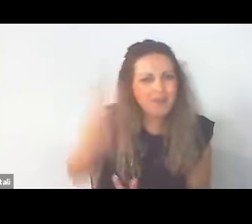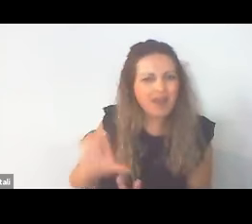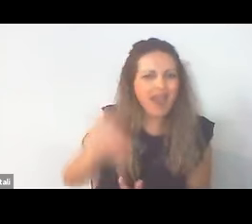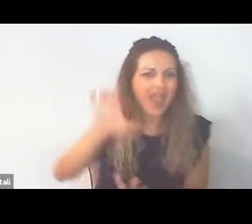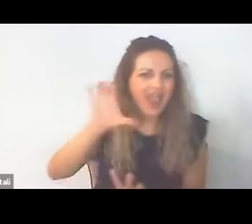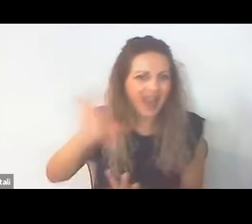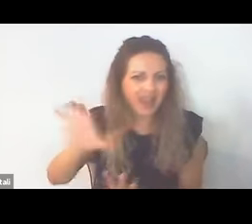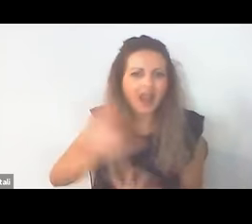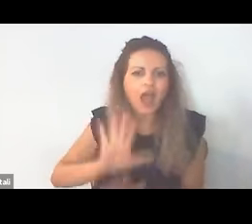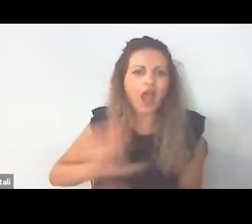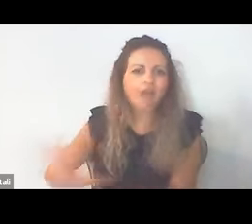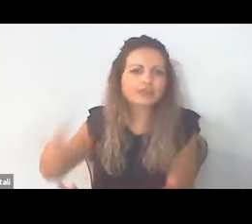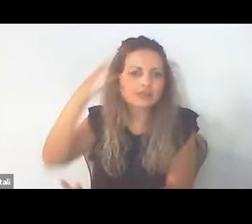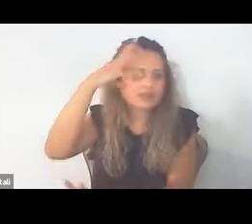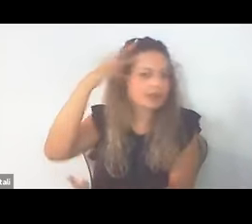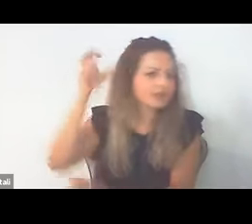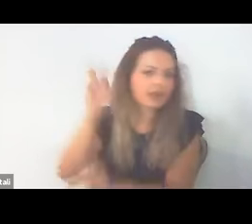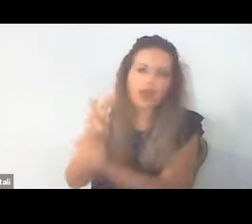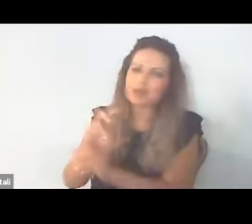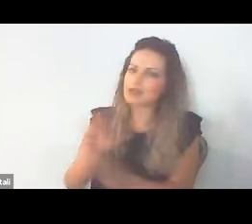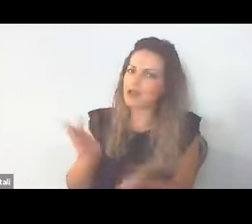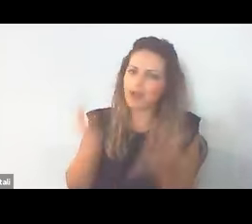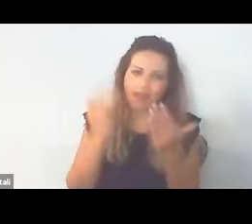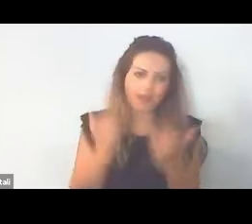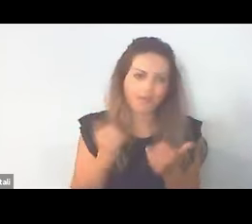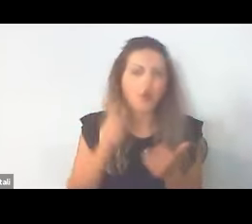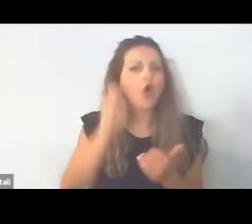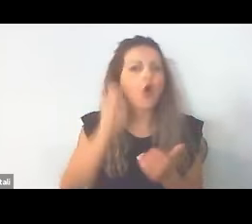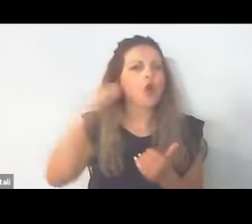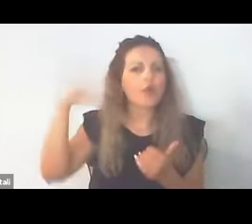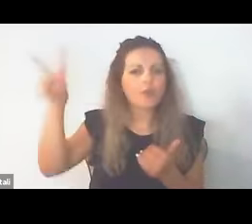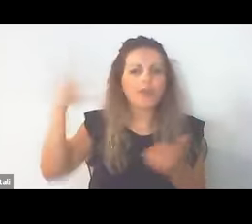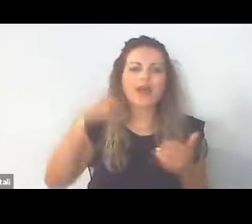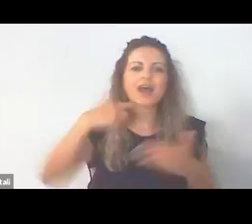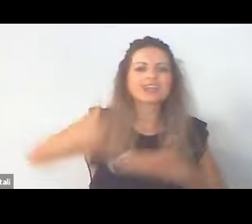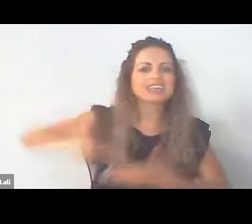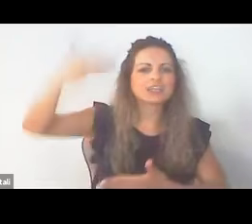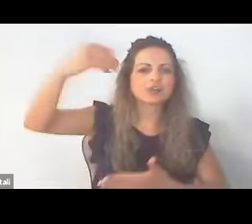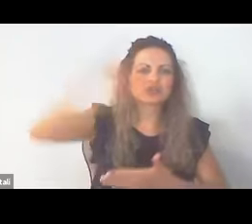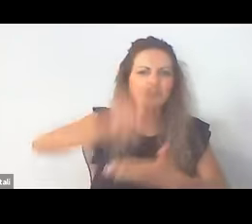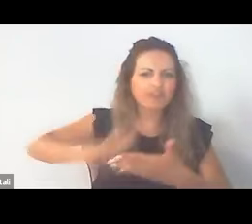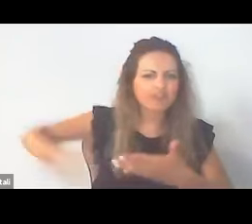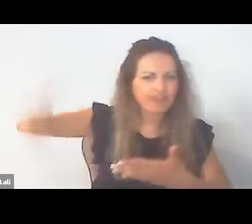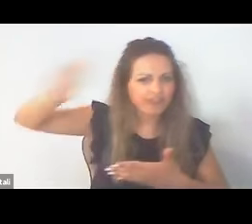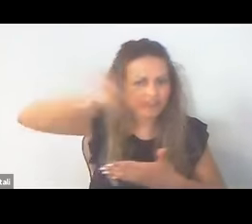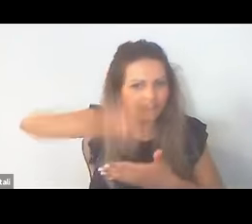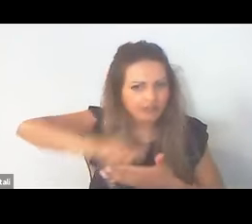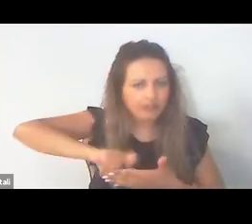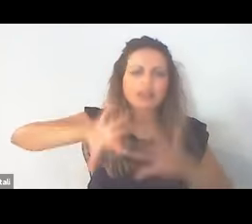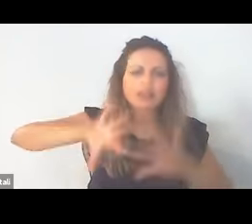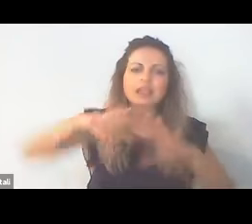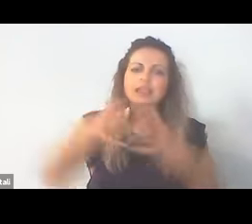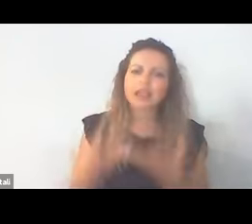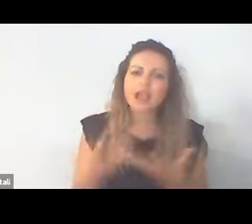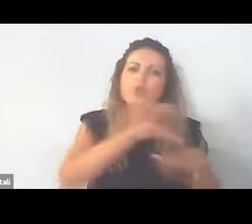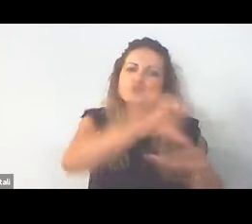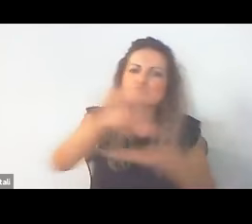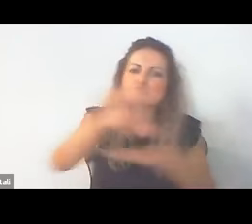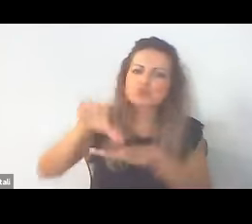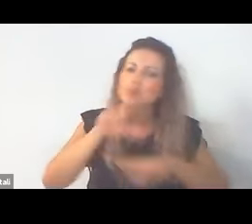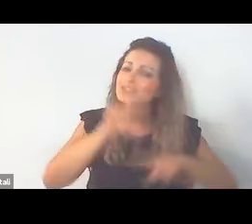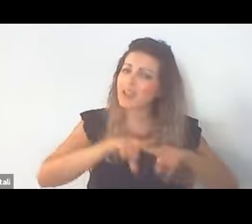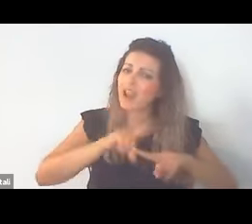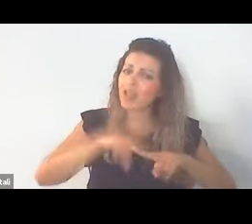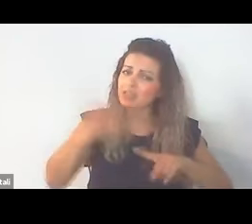και έπειτα. Το όνομά της έγινε γραφή στους στίχους. Φεμινιστικές κινητοποίησεις γίνανε σε πολλές πόλεις της Ελλάδας. Υπήρξε